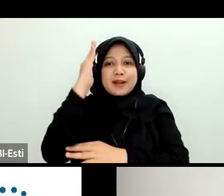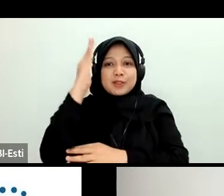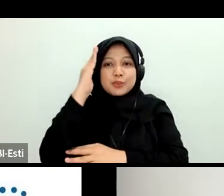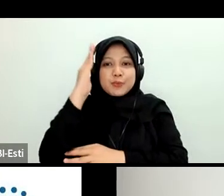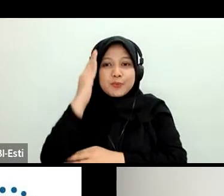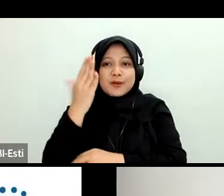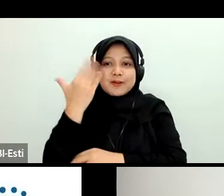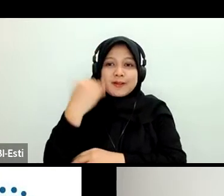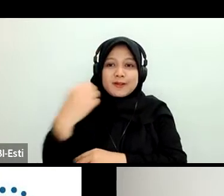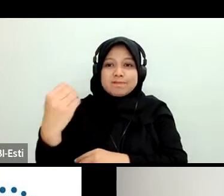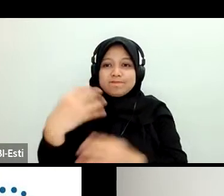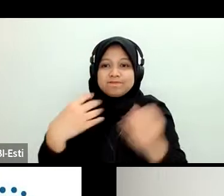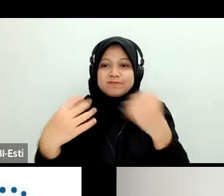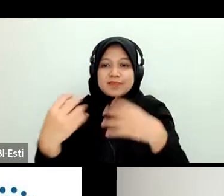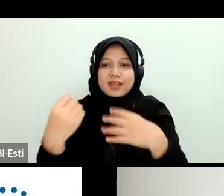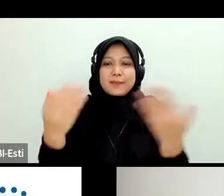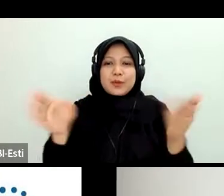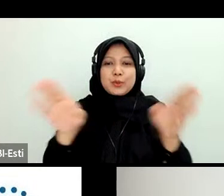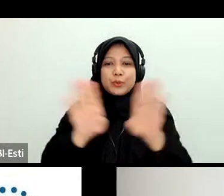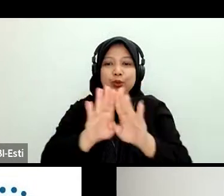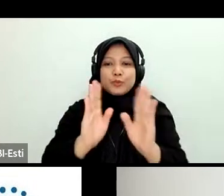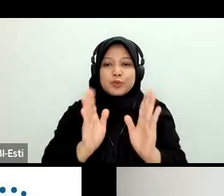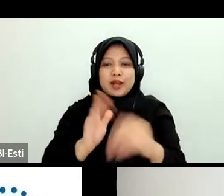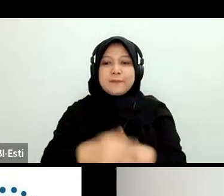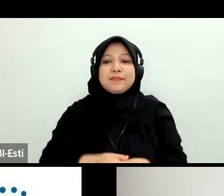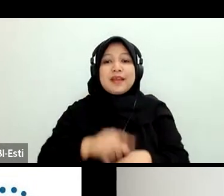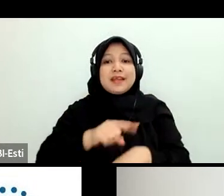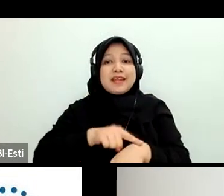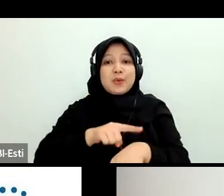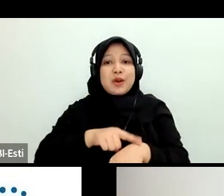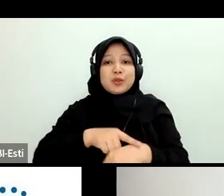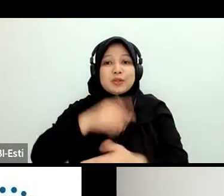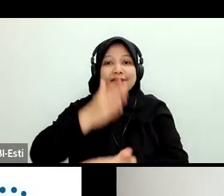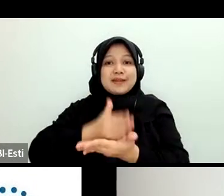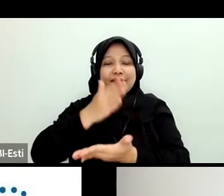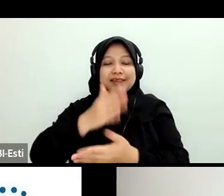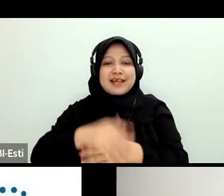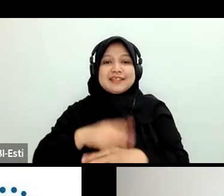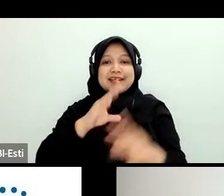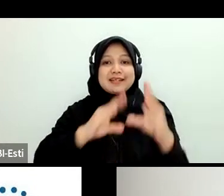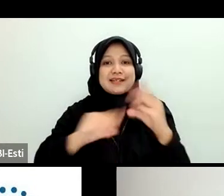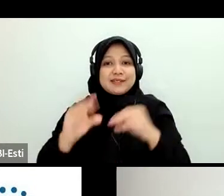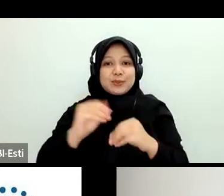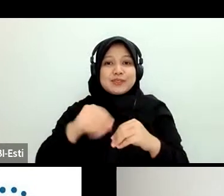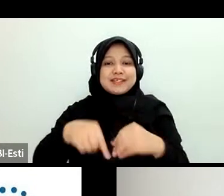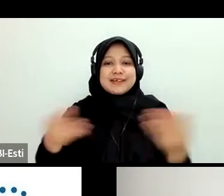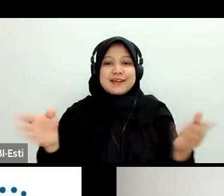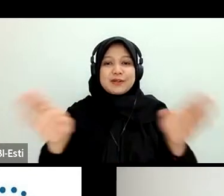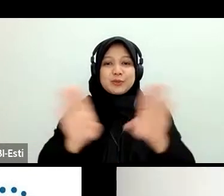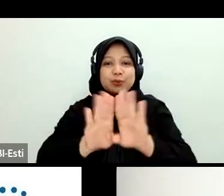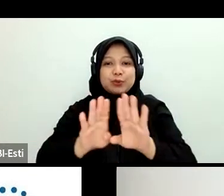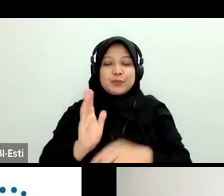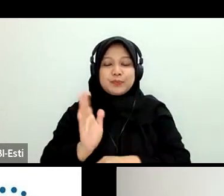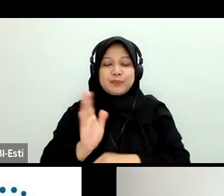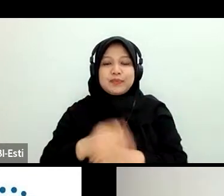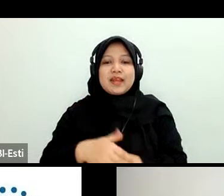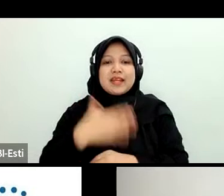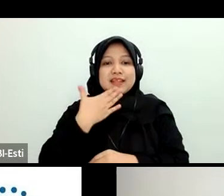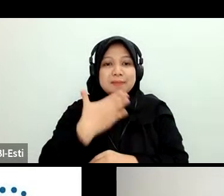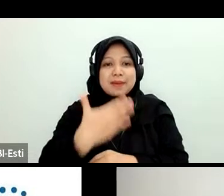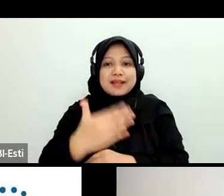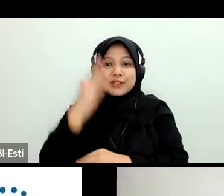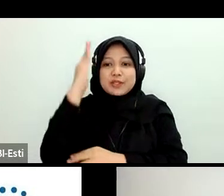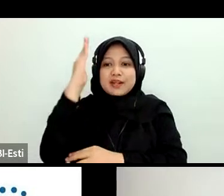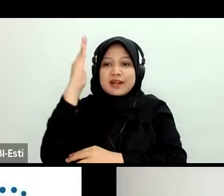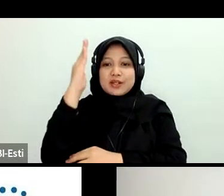dan karena waktu kita juga terbatas saya harus menutup diskusi ini Terima kasih sekali lagi kepada para narasumber